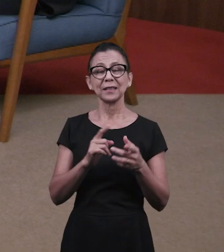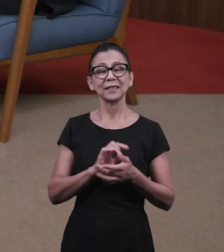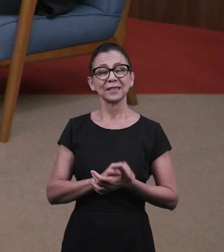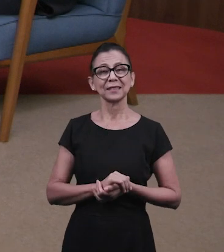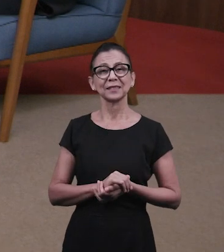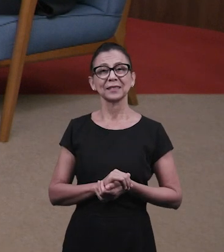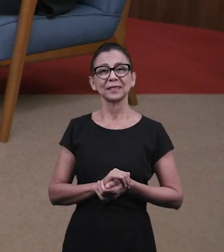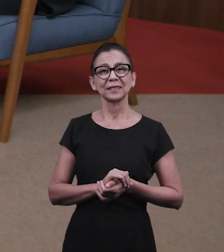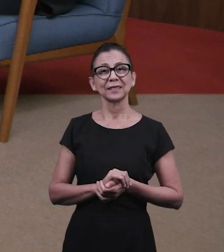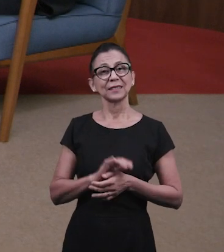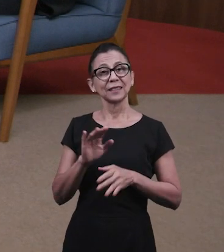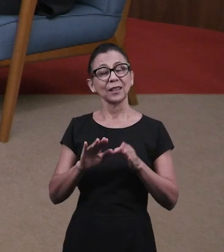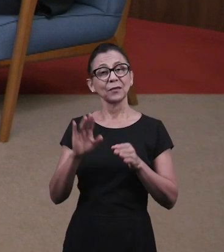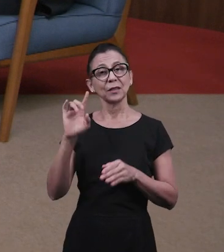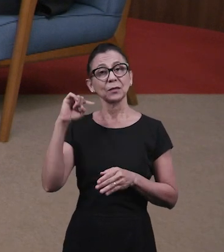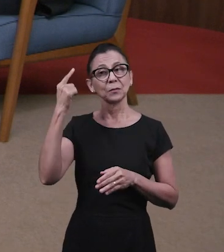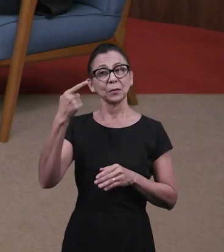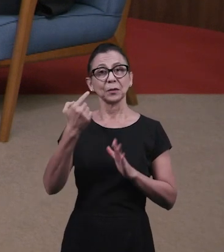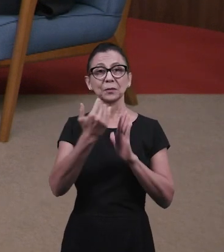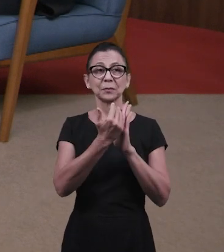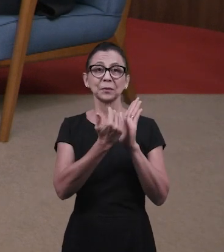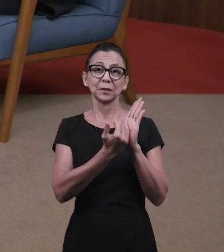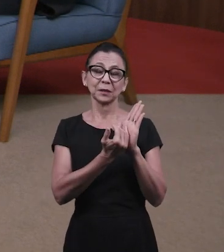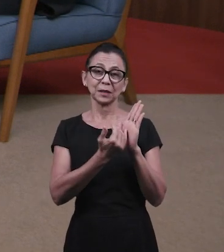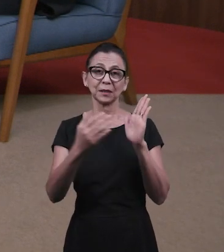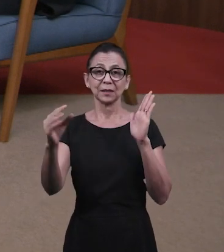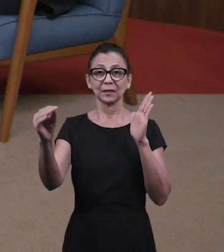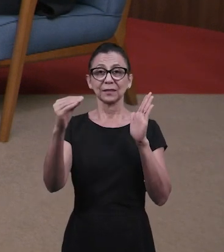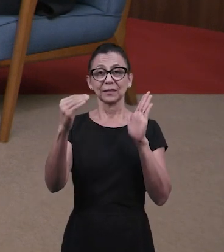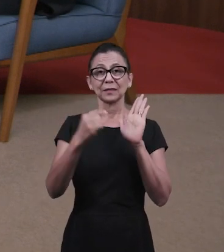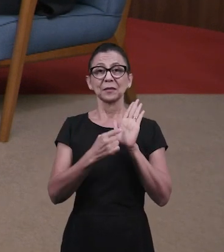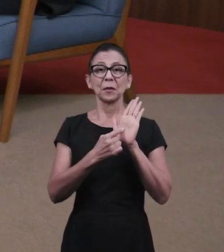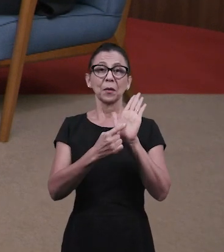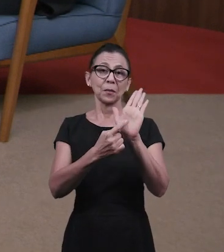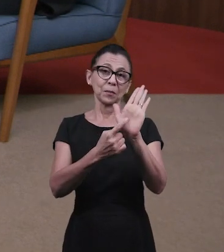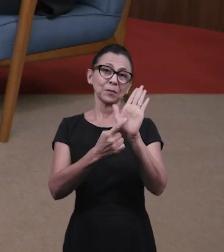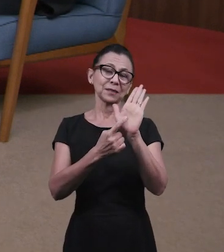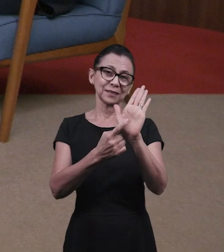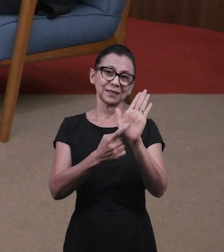nous pouvons, dans votre prochain programme, peut-être nous